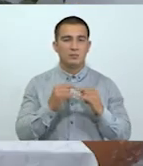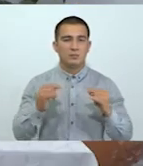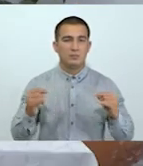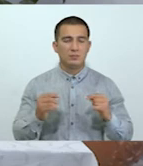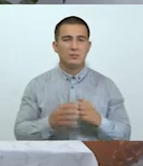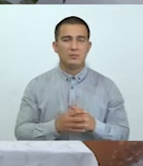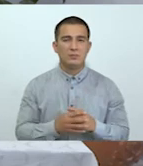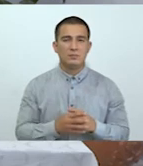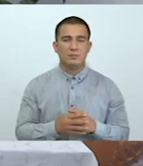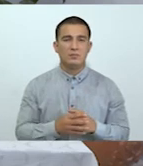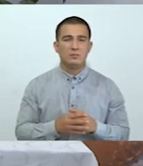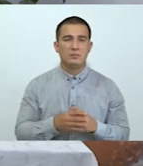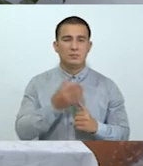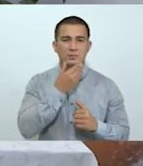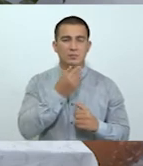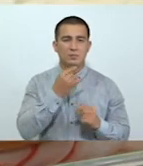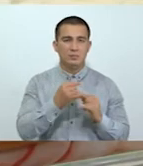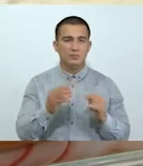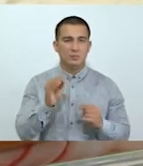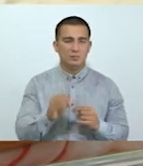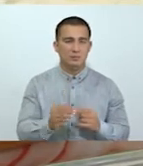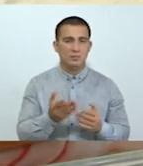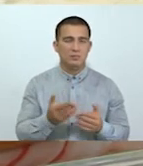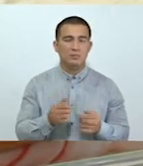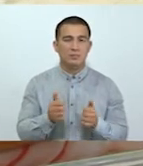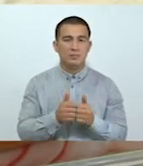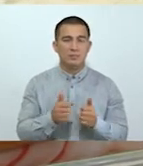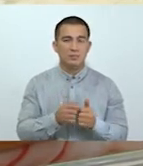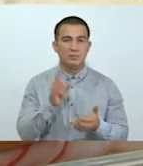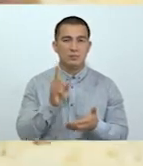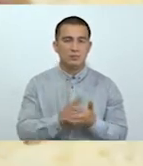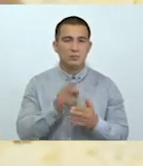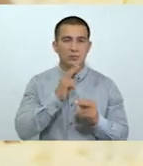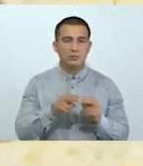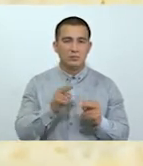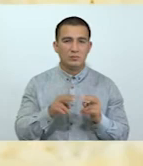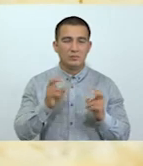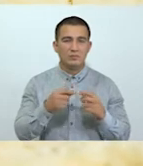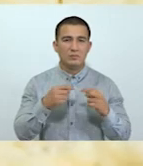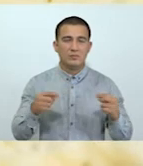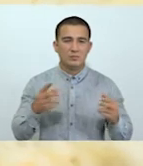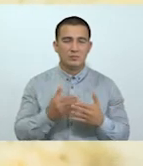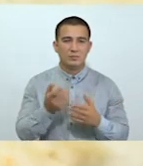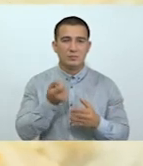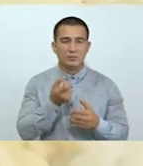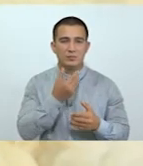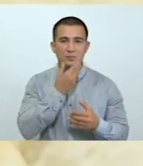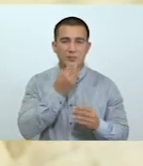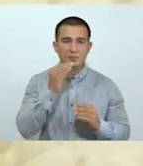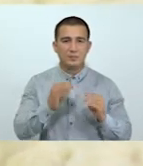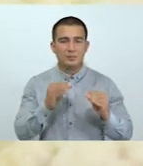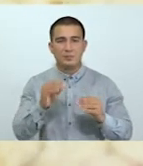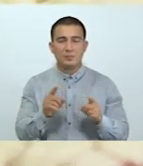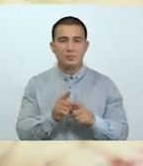dasturxonga chiroyli qilib tortamiz. Yoniga albatta sabzavotlardan foydalanib, chiroyli bezaklar